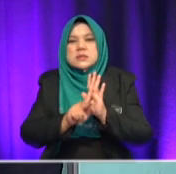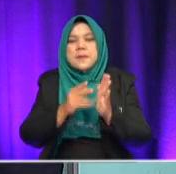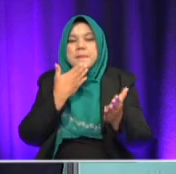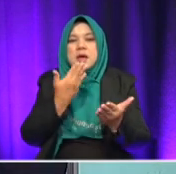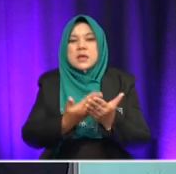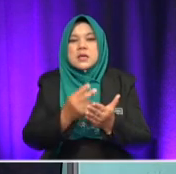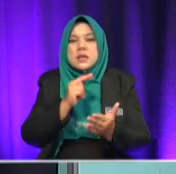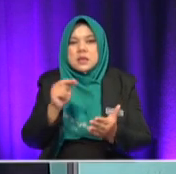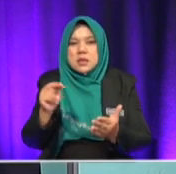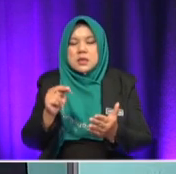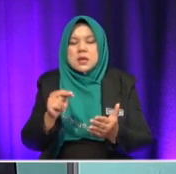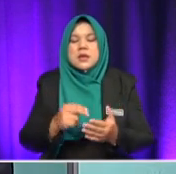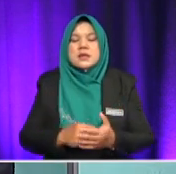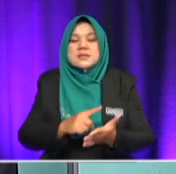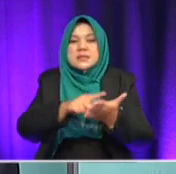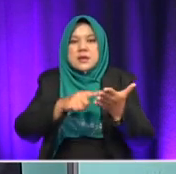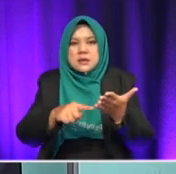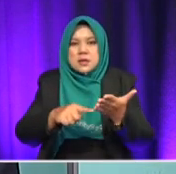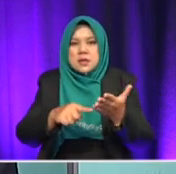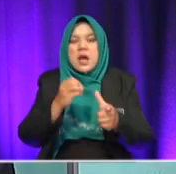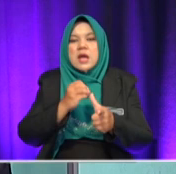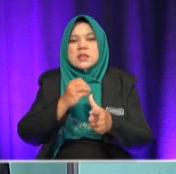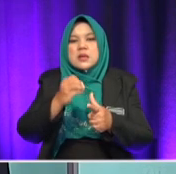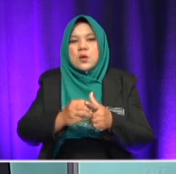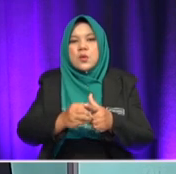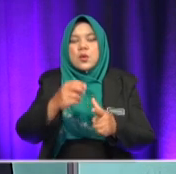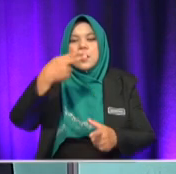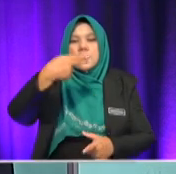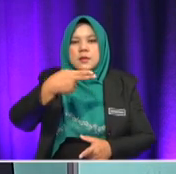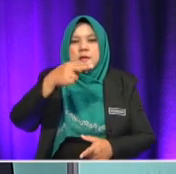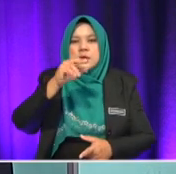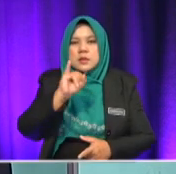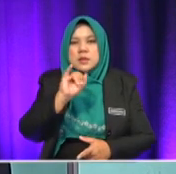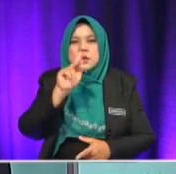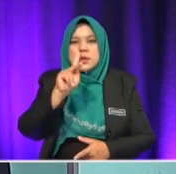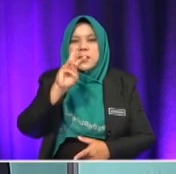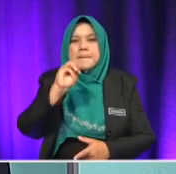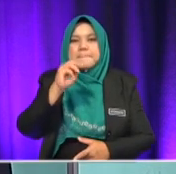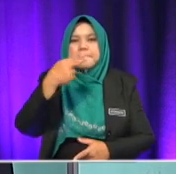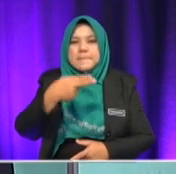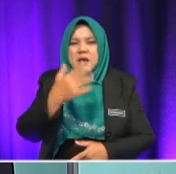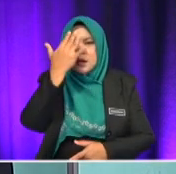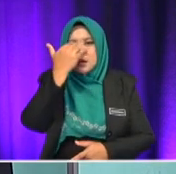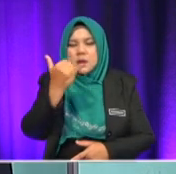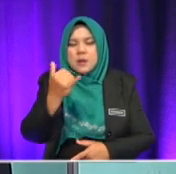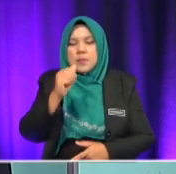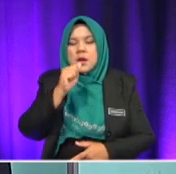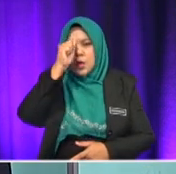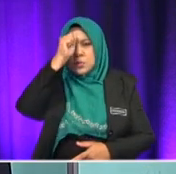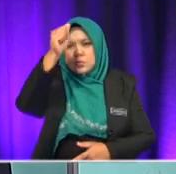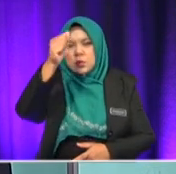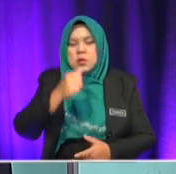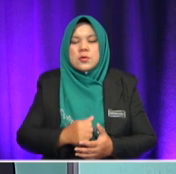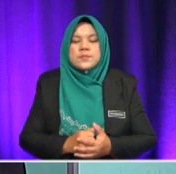ataupun kita Panggil istilah hikmah ya hikmah pensyariatan zakat Kenapa Allah Subhanahu